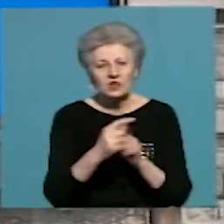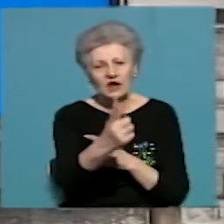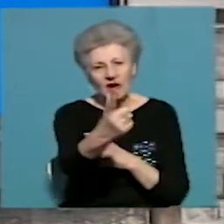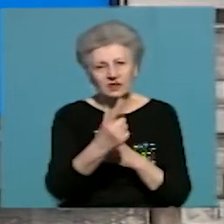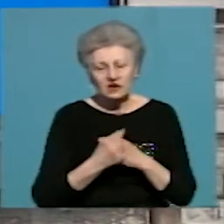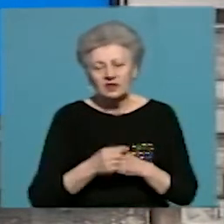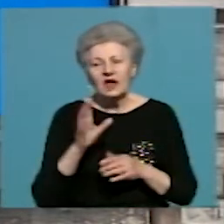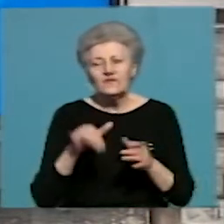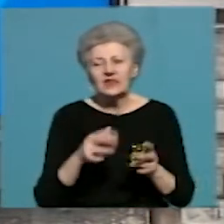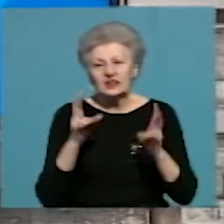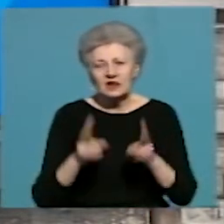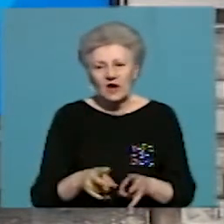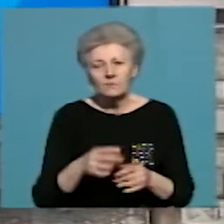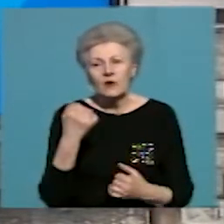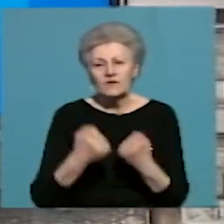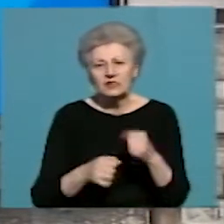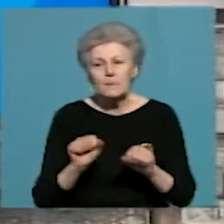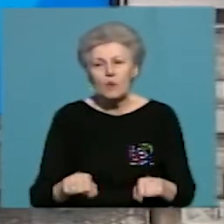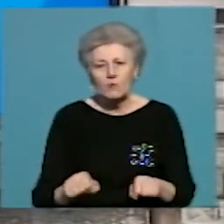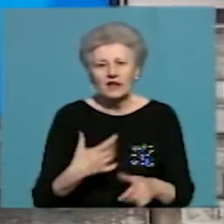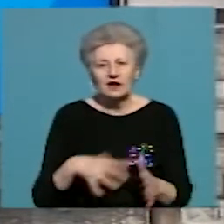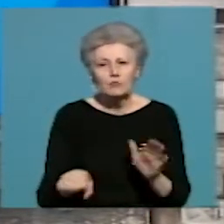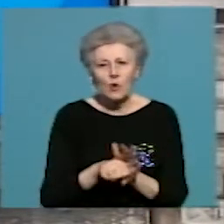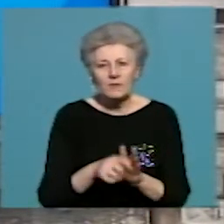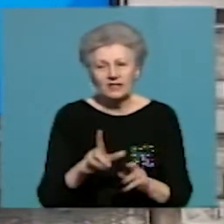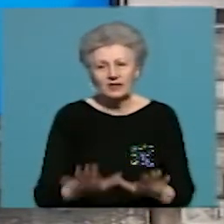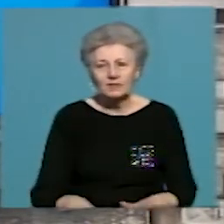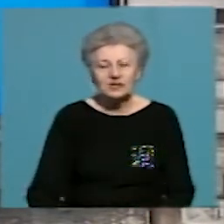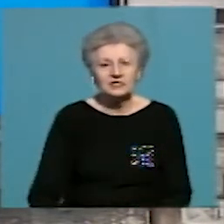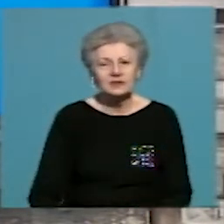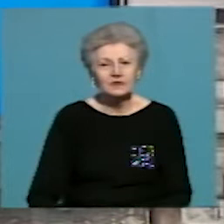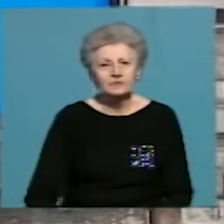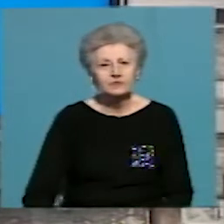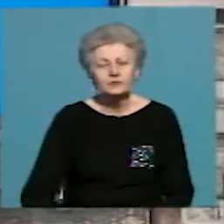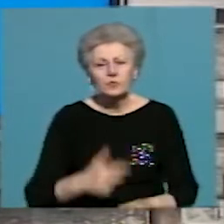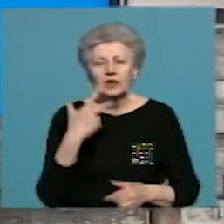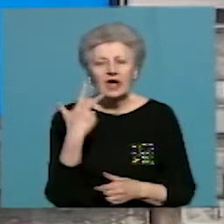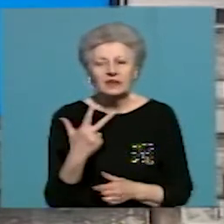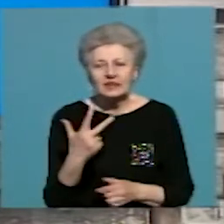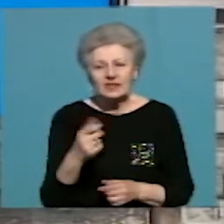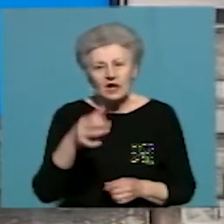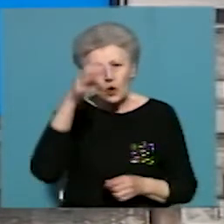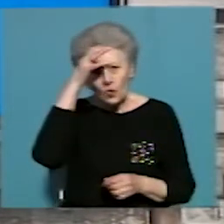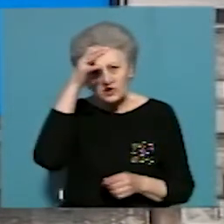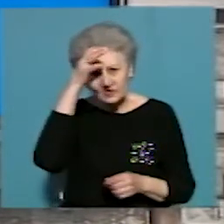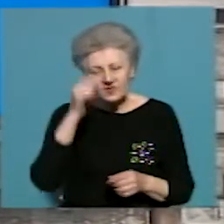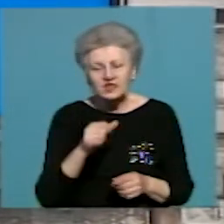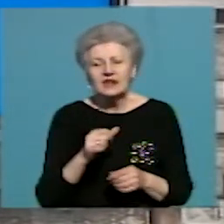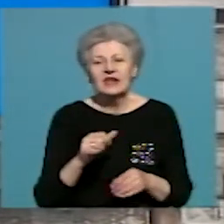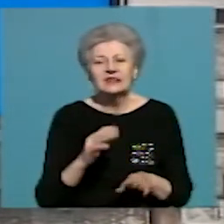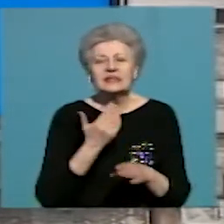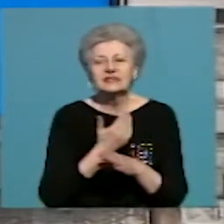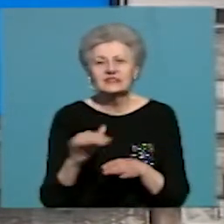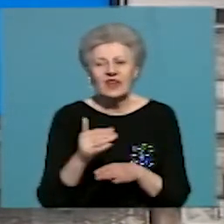Від отриманих травм водій мопеда помер на місці. Три освітніх серіали наступного року